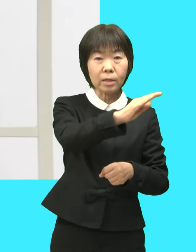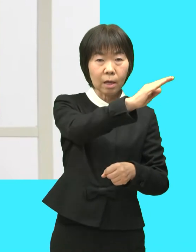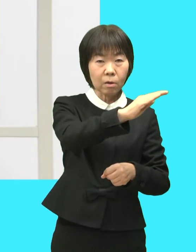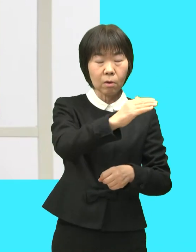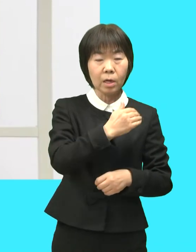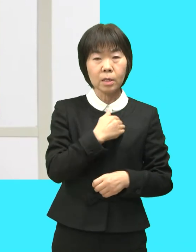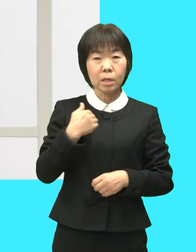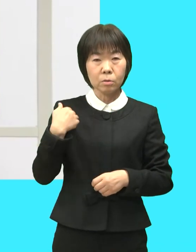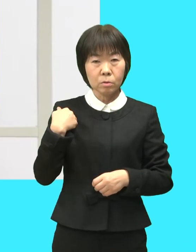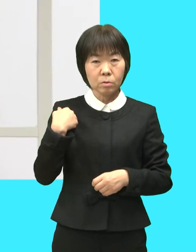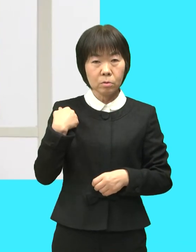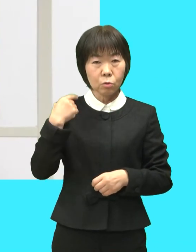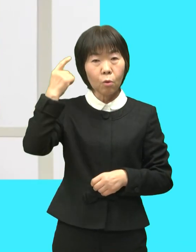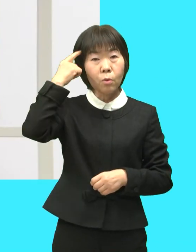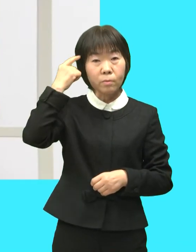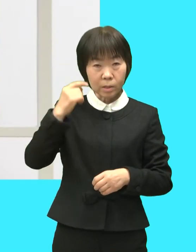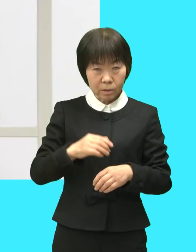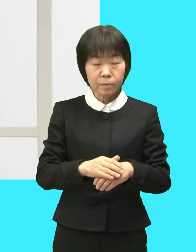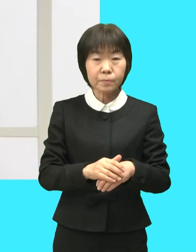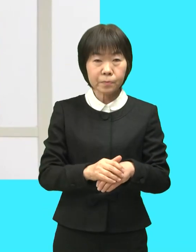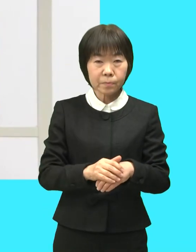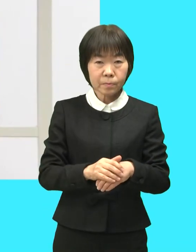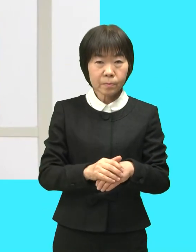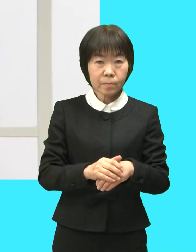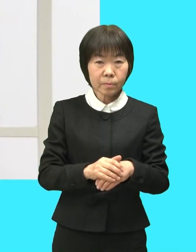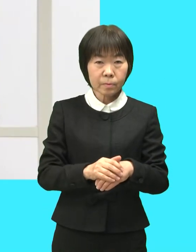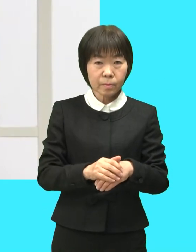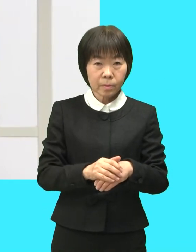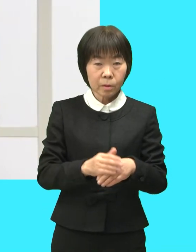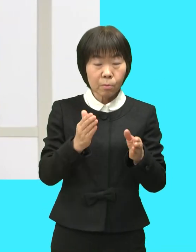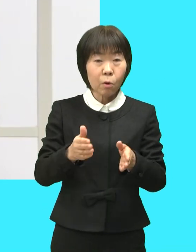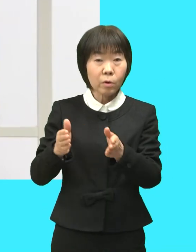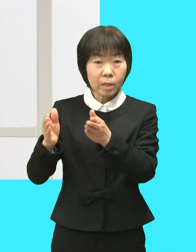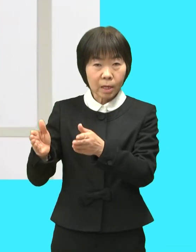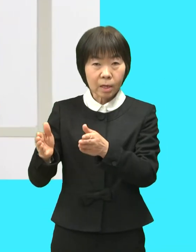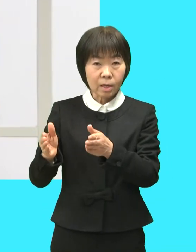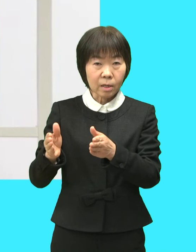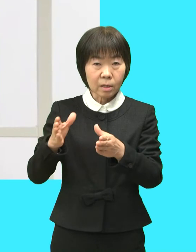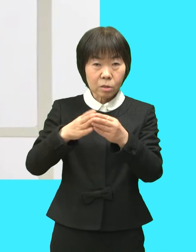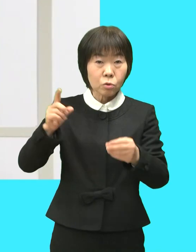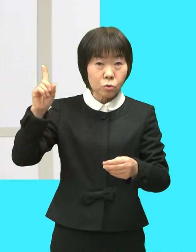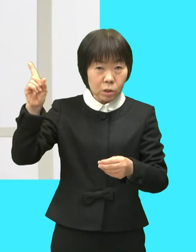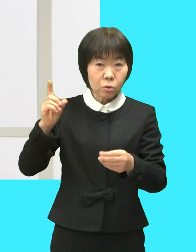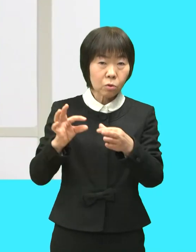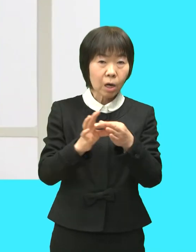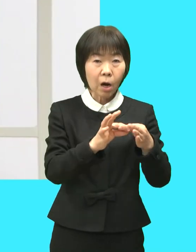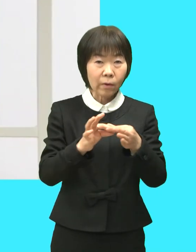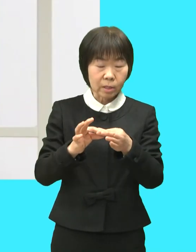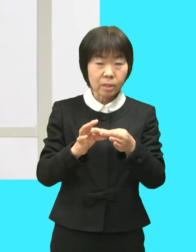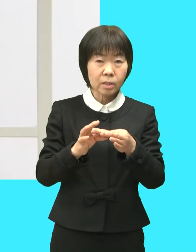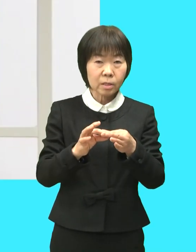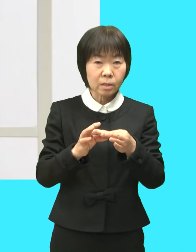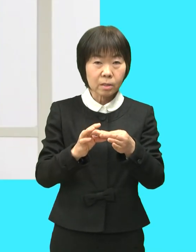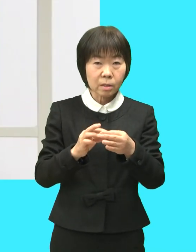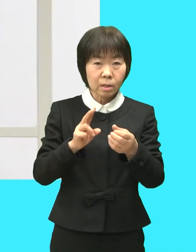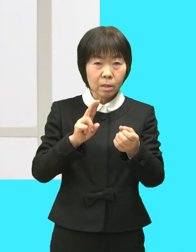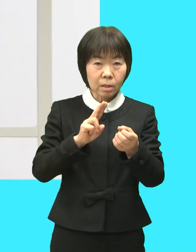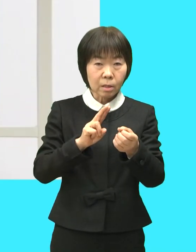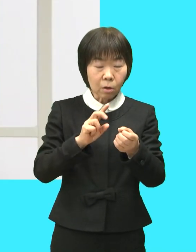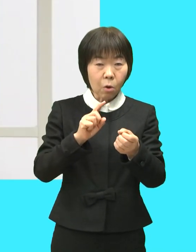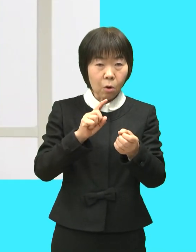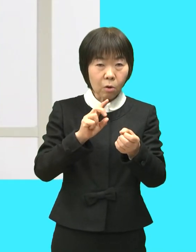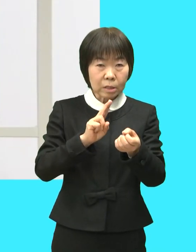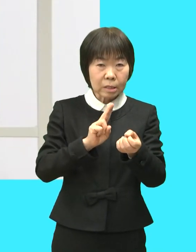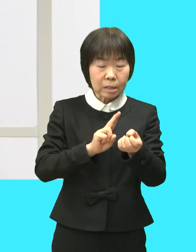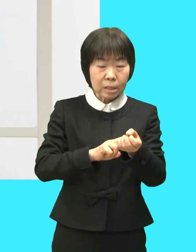ある程度できるのではないかと思います。また一方で国との関わりであります医療機器開発支援